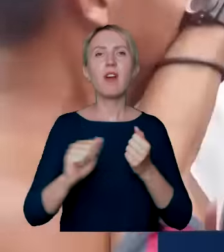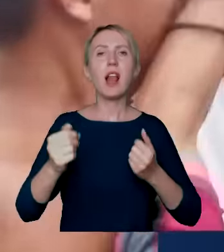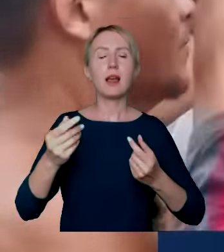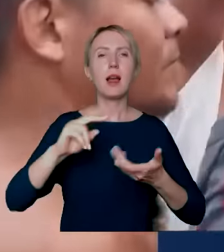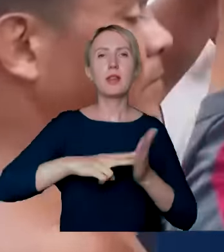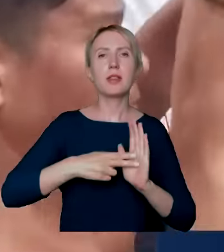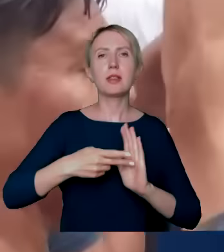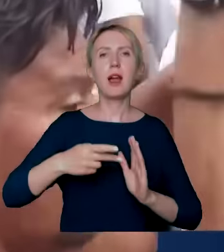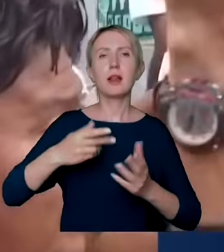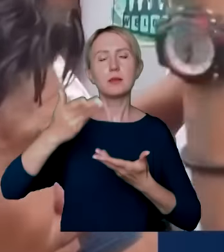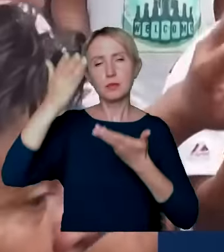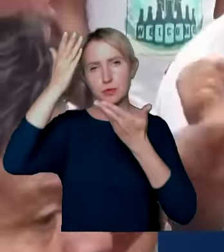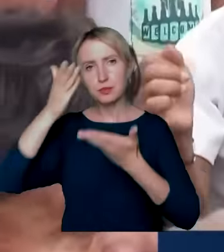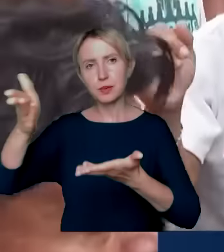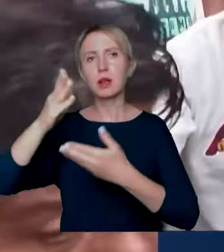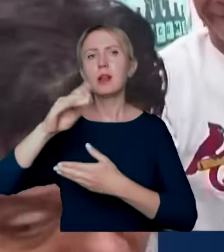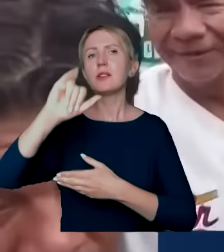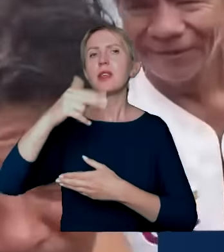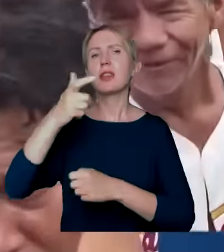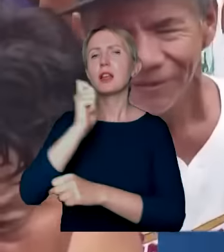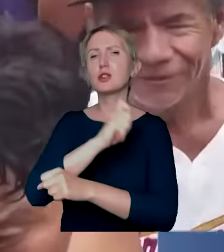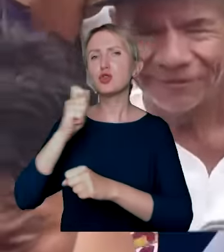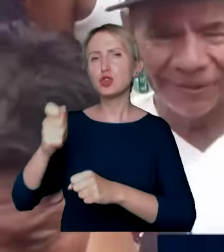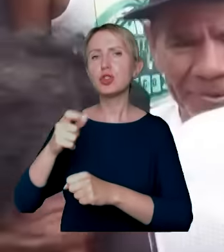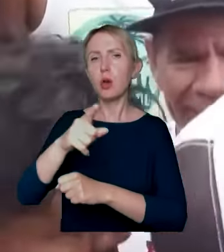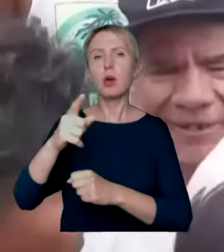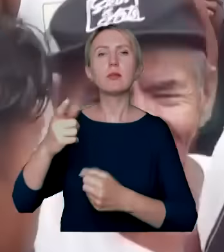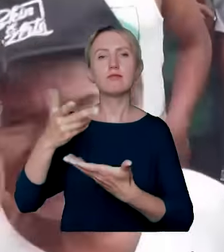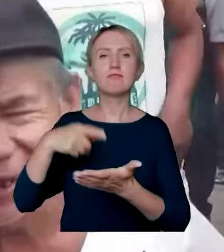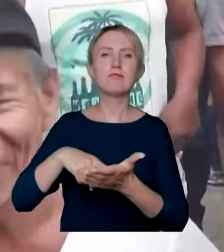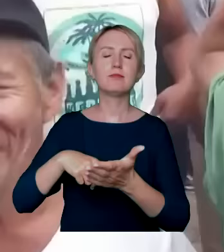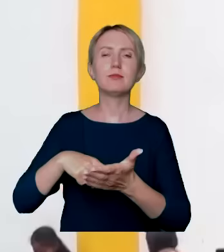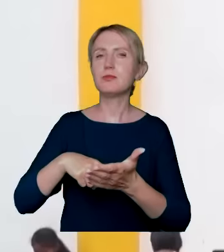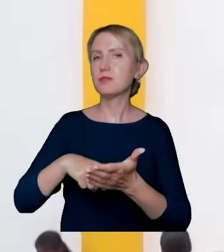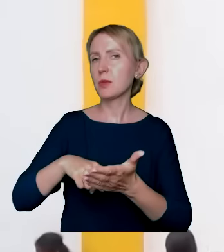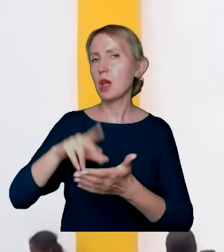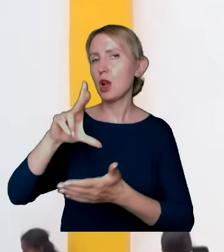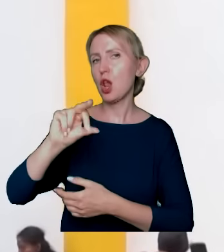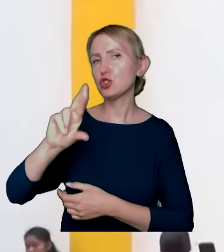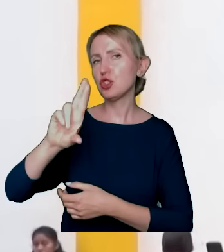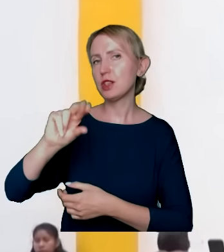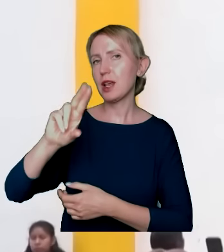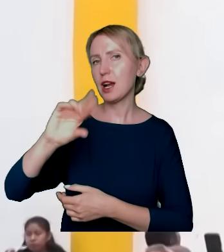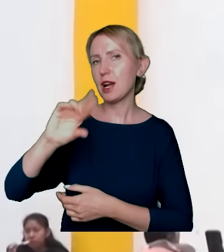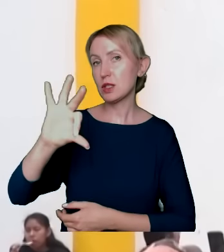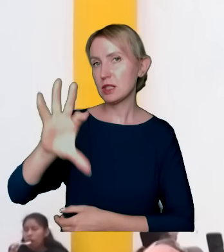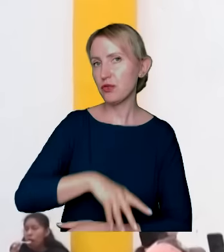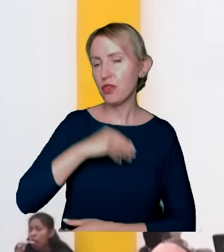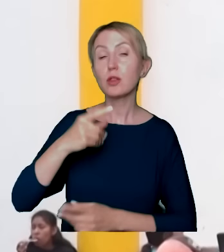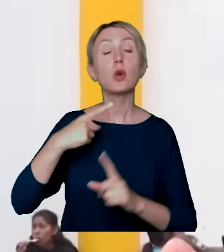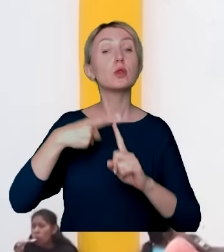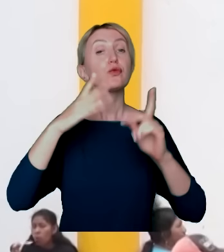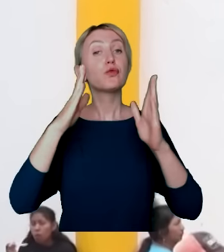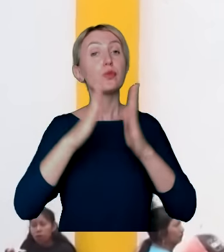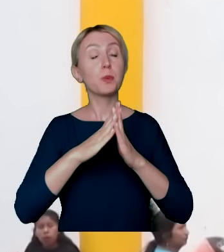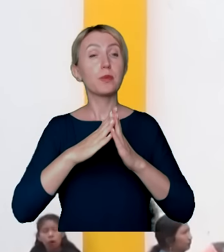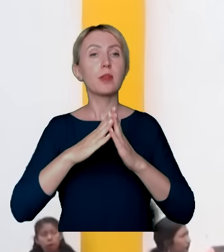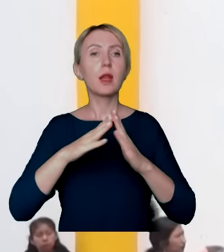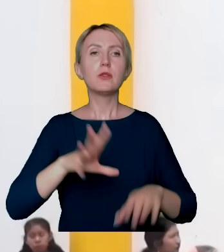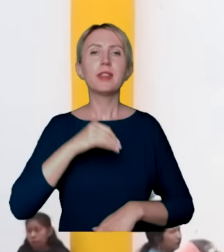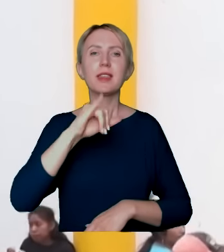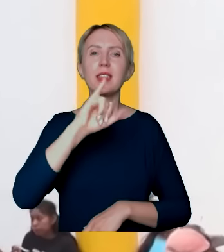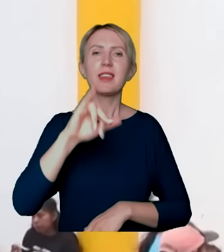Chrzciciela. Tak, katolicy w Nikaragui kultywują tradycję zwaną Los Chinagros. Biesiadnicy zebrali się przed kościołem pod wezwaniem świętego Jana Chrzciciela